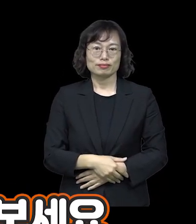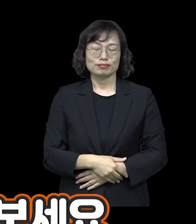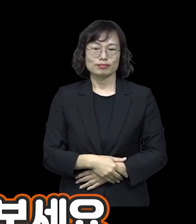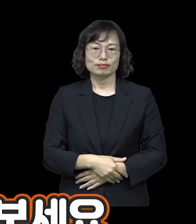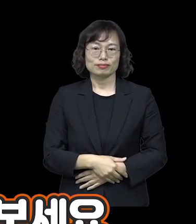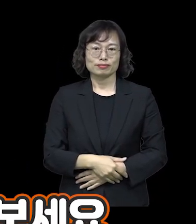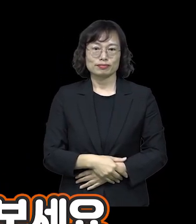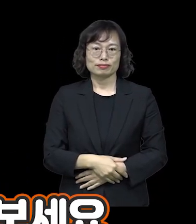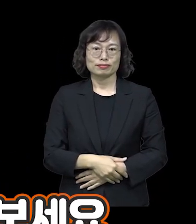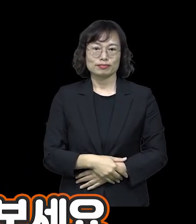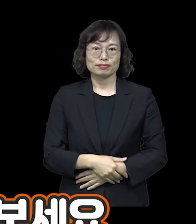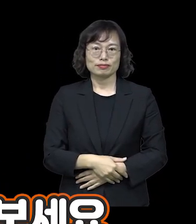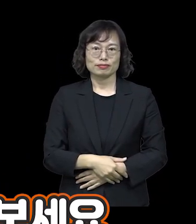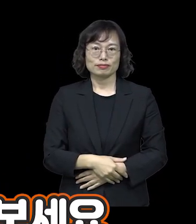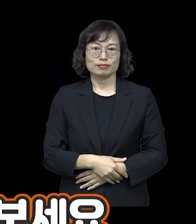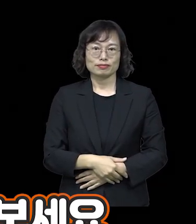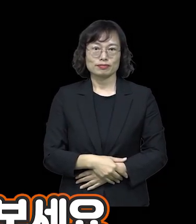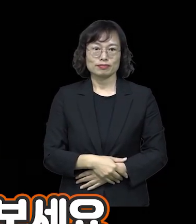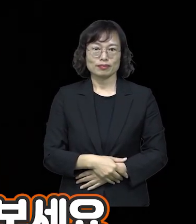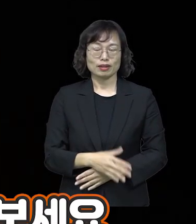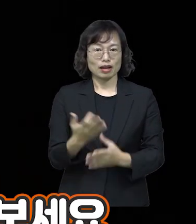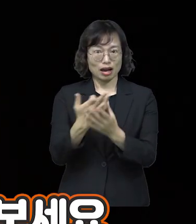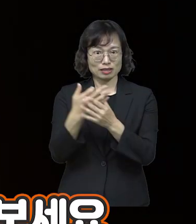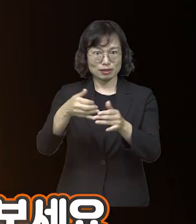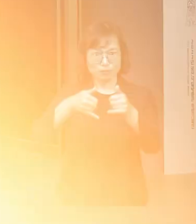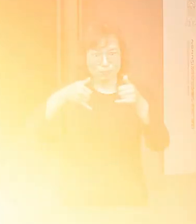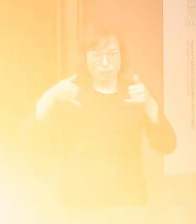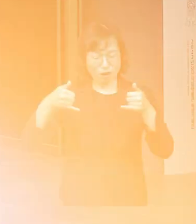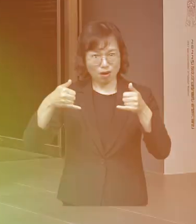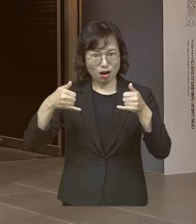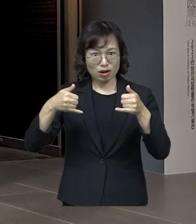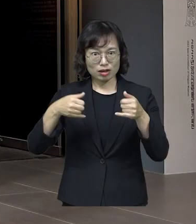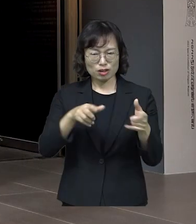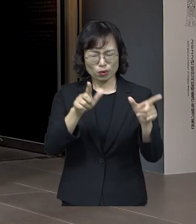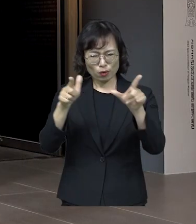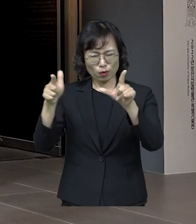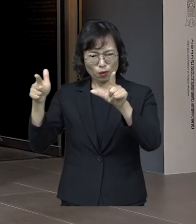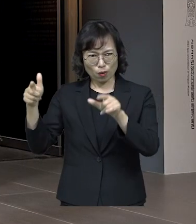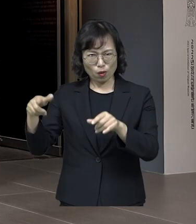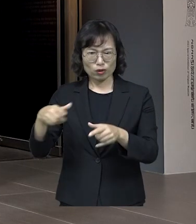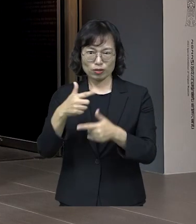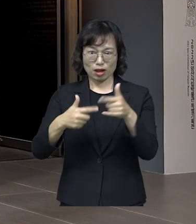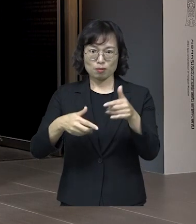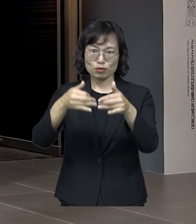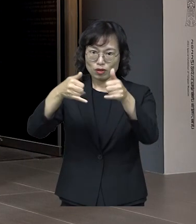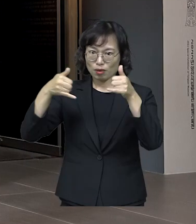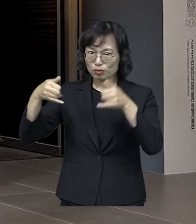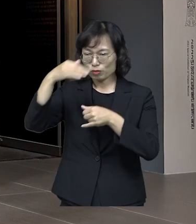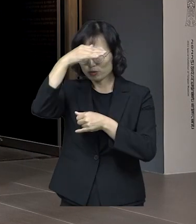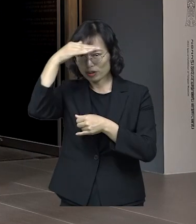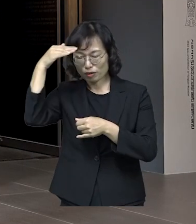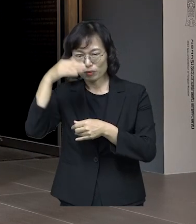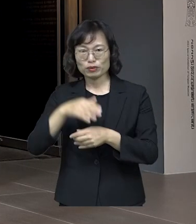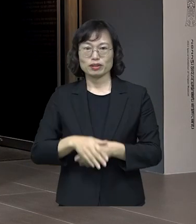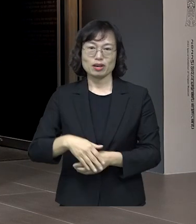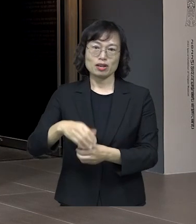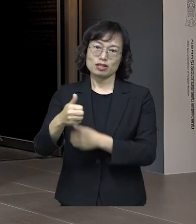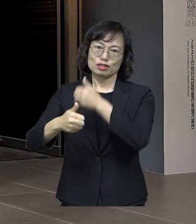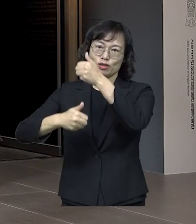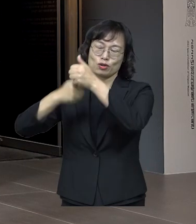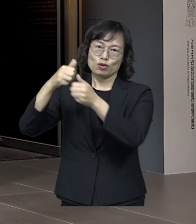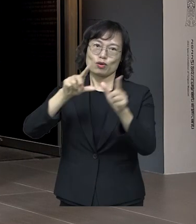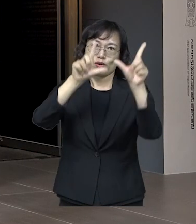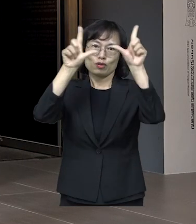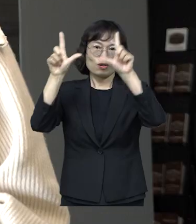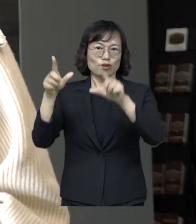있는 귀중한 시간을 보낼 수 있었습니다. 품이 있는 양산 반다지부터 다양한 전통